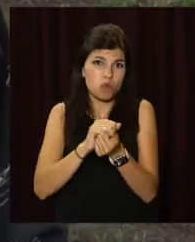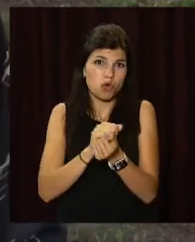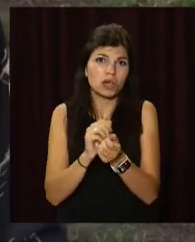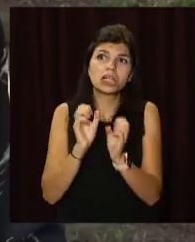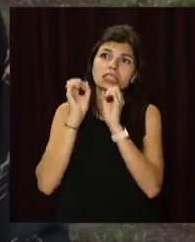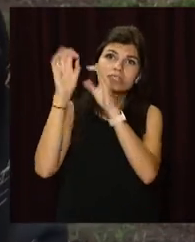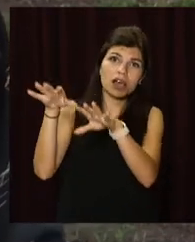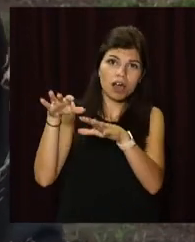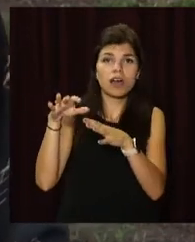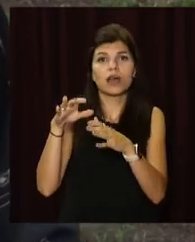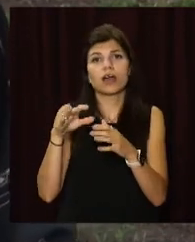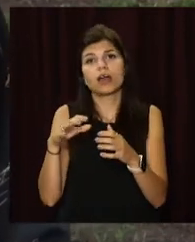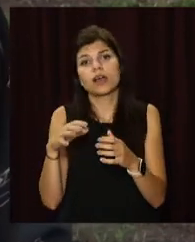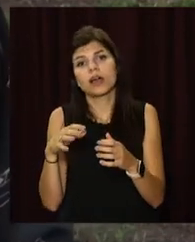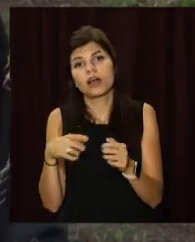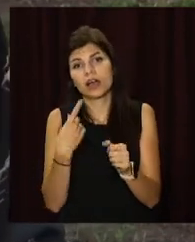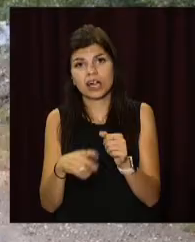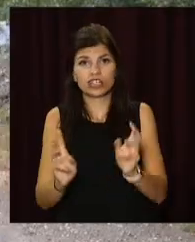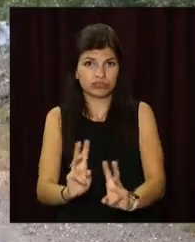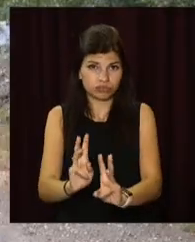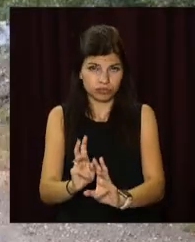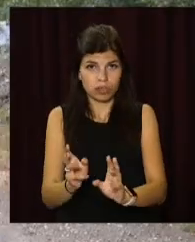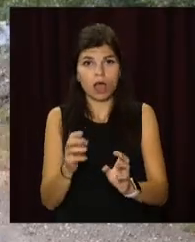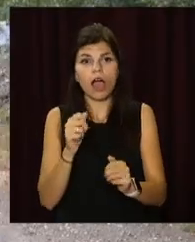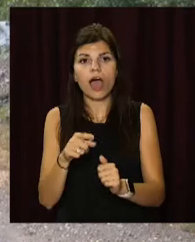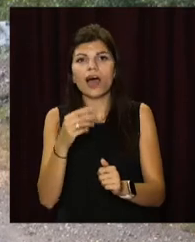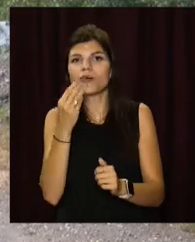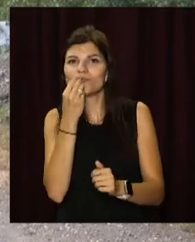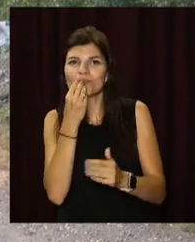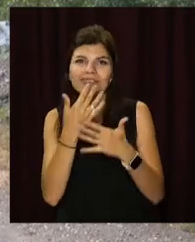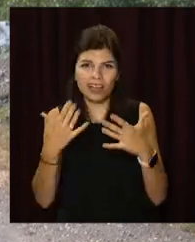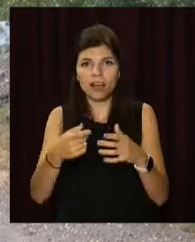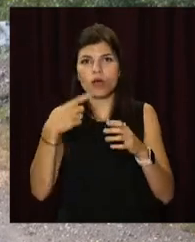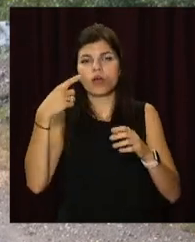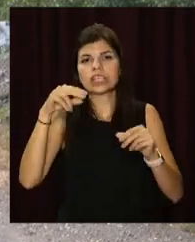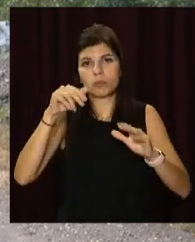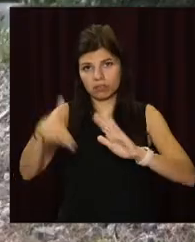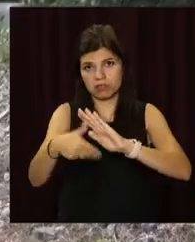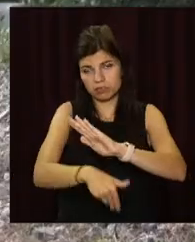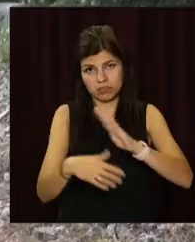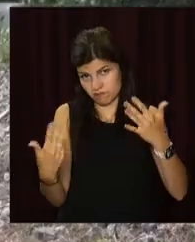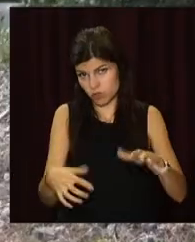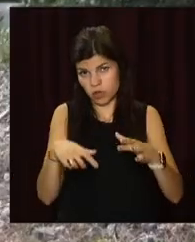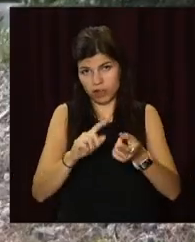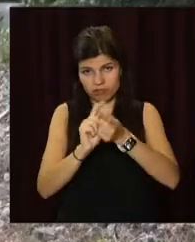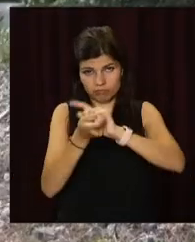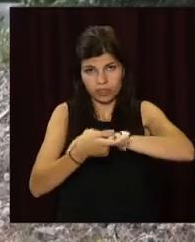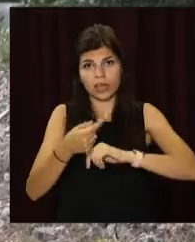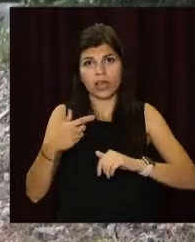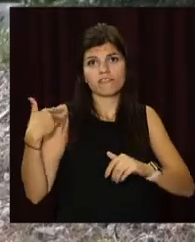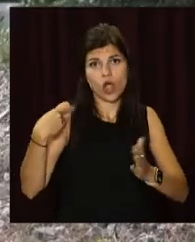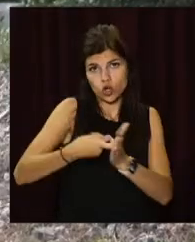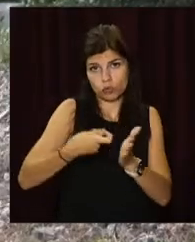здається, то на розпал. Понад 15 років місцеві та відпочивальники викидали непотріб просто під